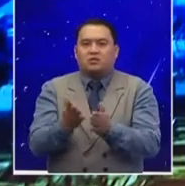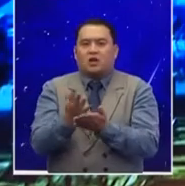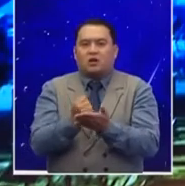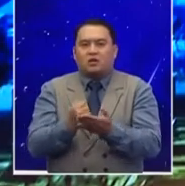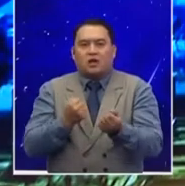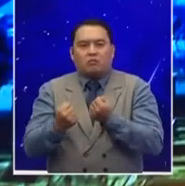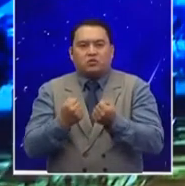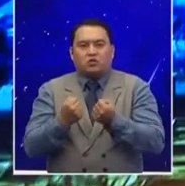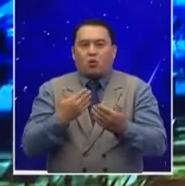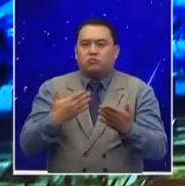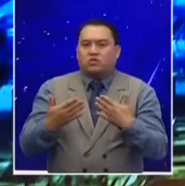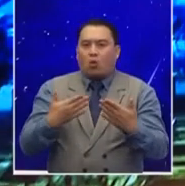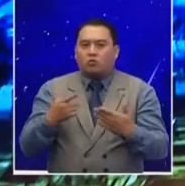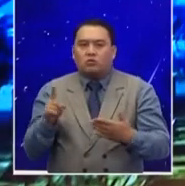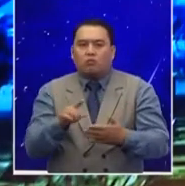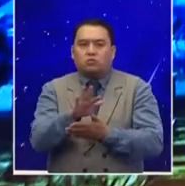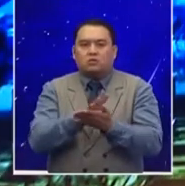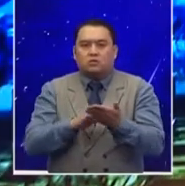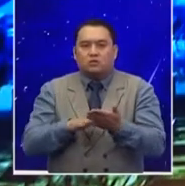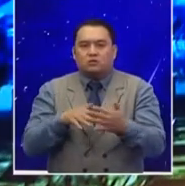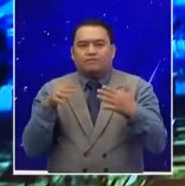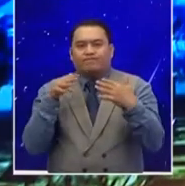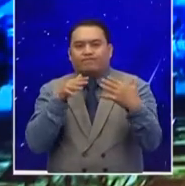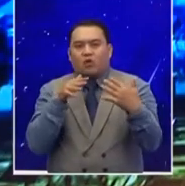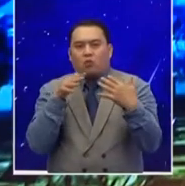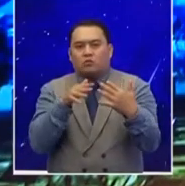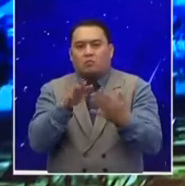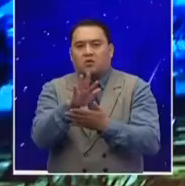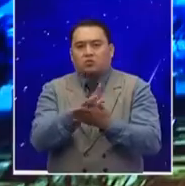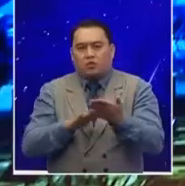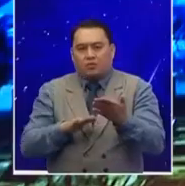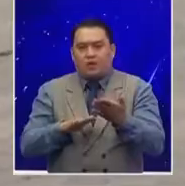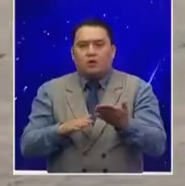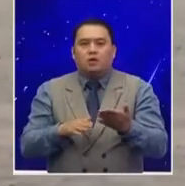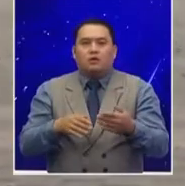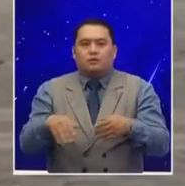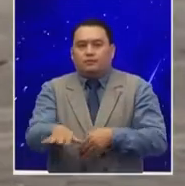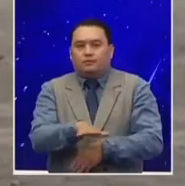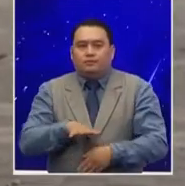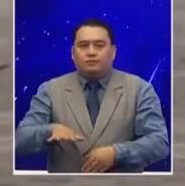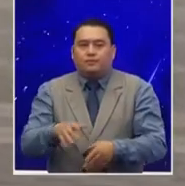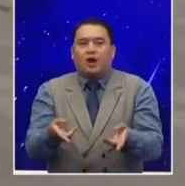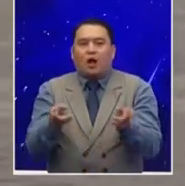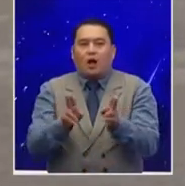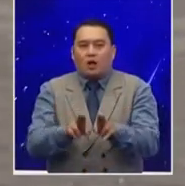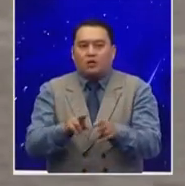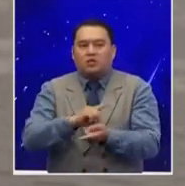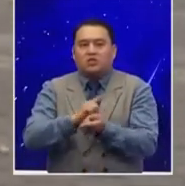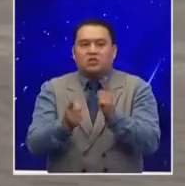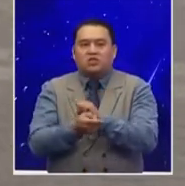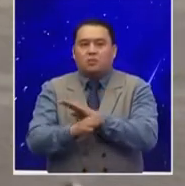сохраняется напряженная обстановка и продолжаются артиллерийские обстрелы. При этом линия фронта остается